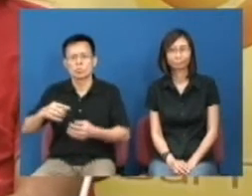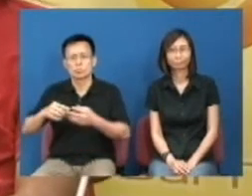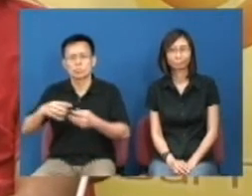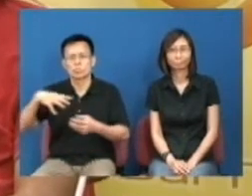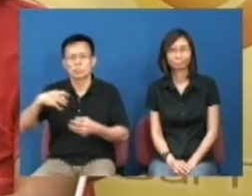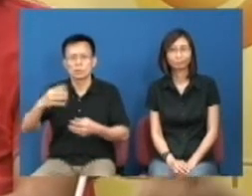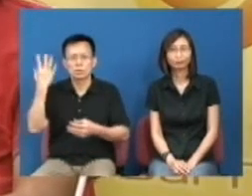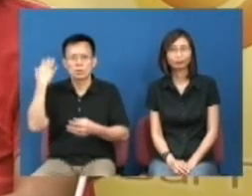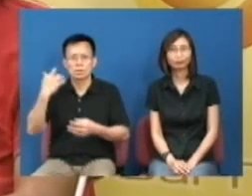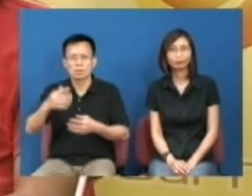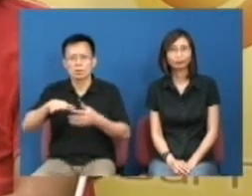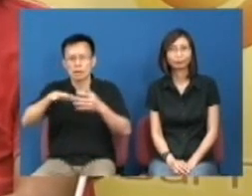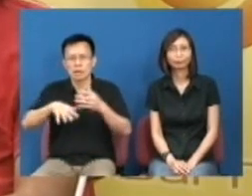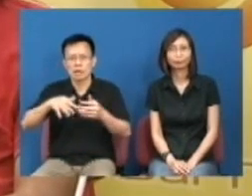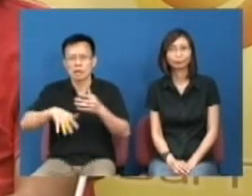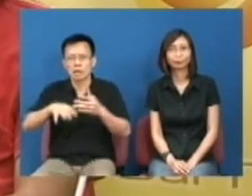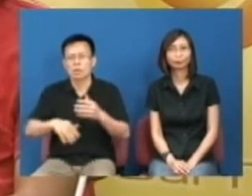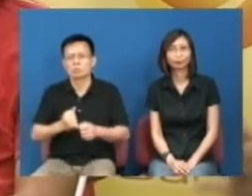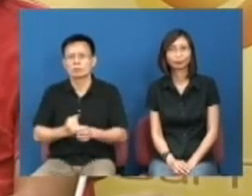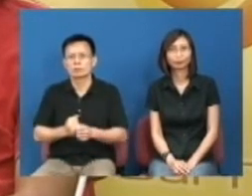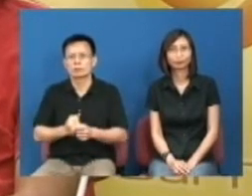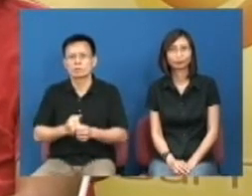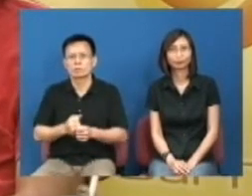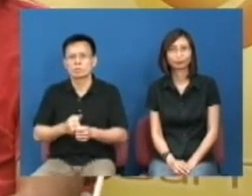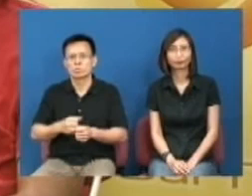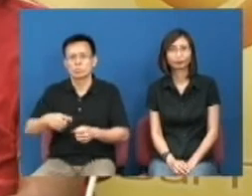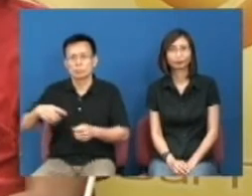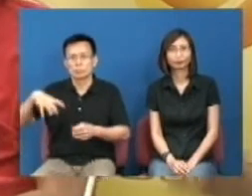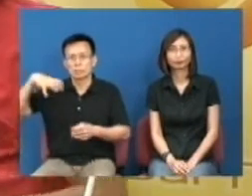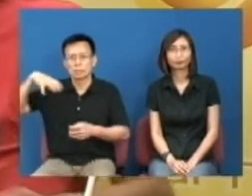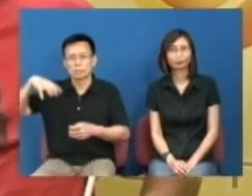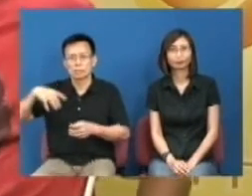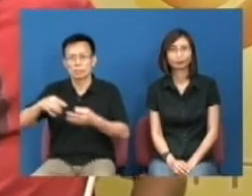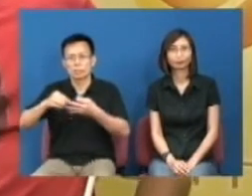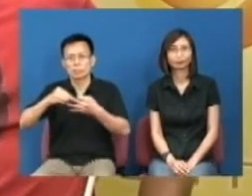手下嚟嘅。咁張建宗做常被嘅時候，佢就做呢、這個